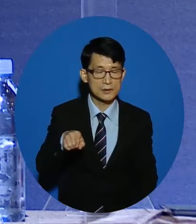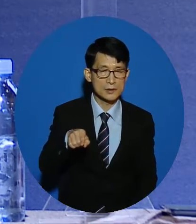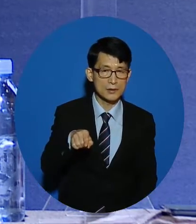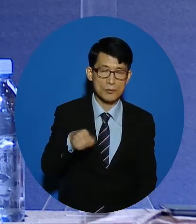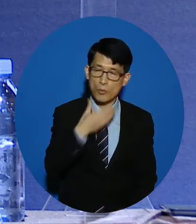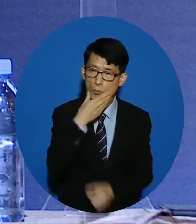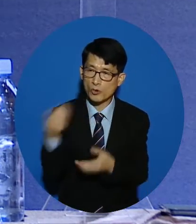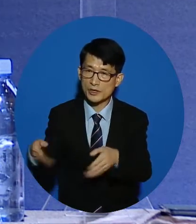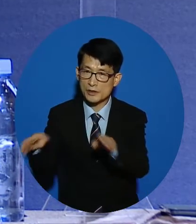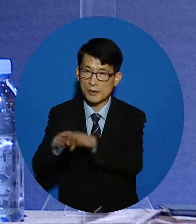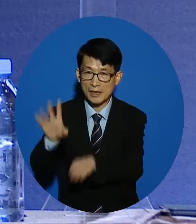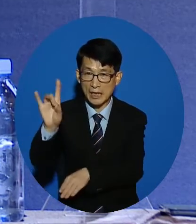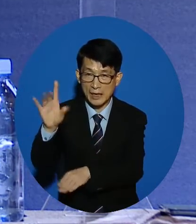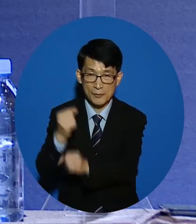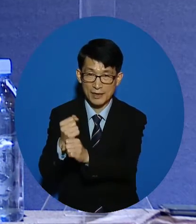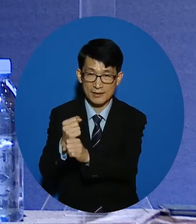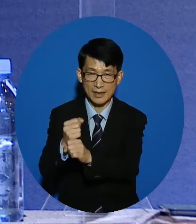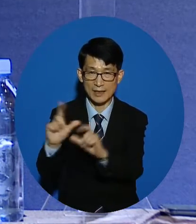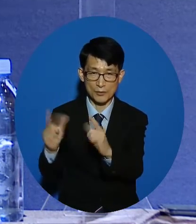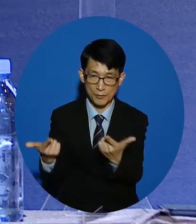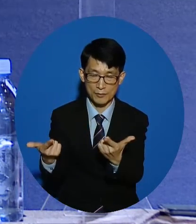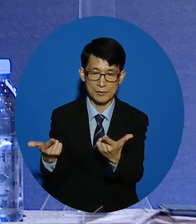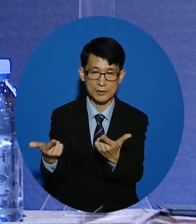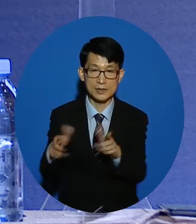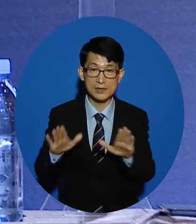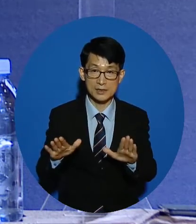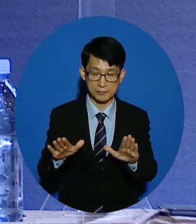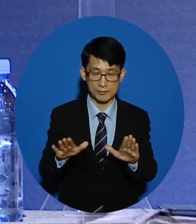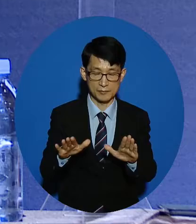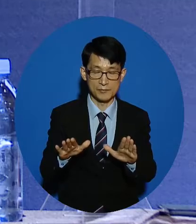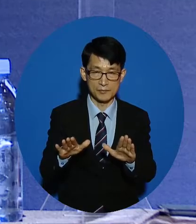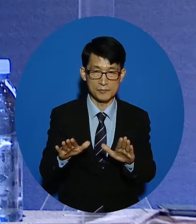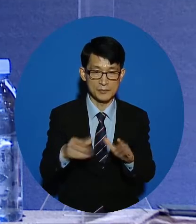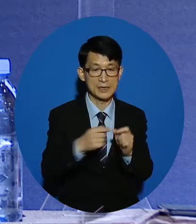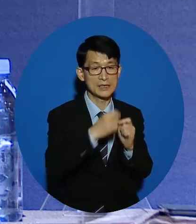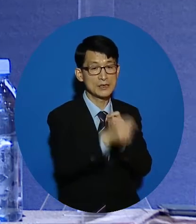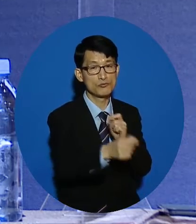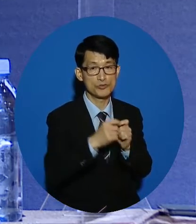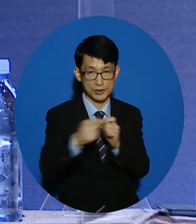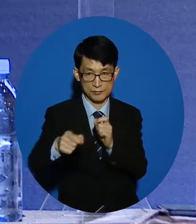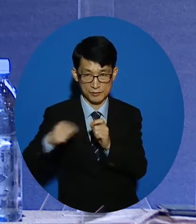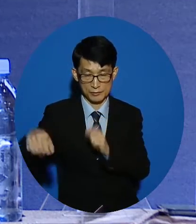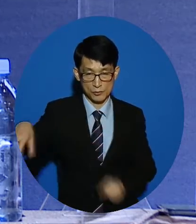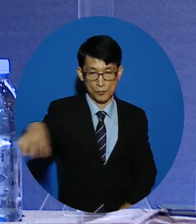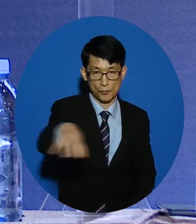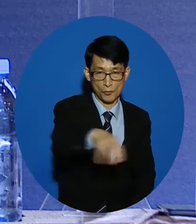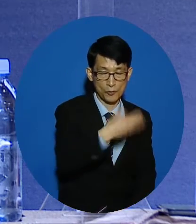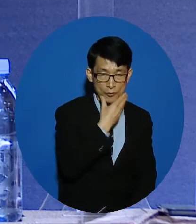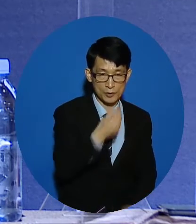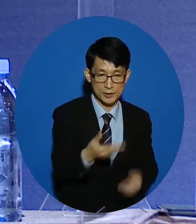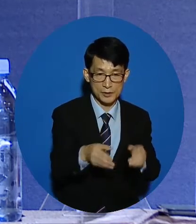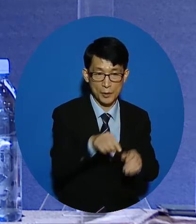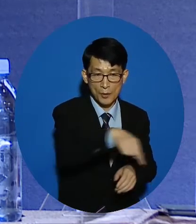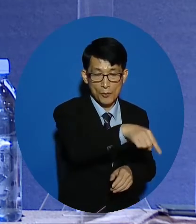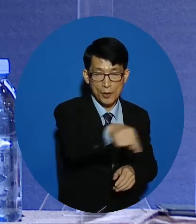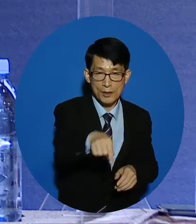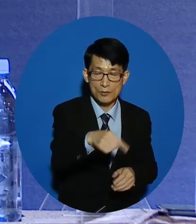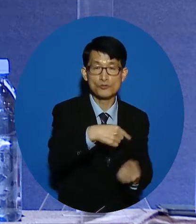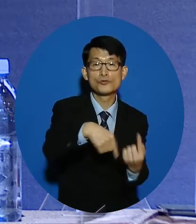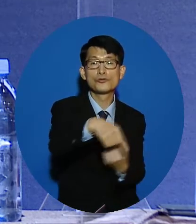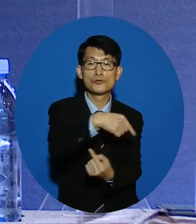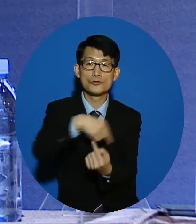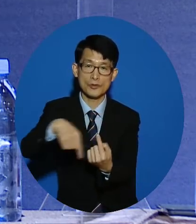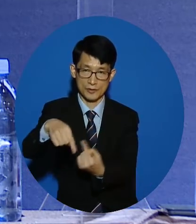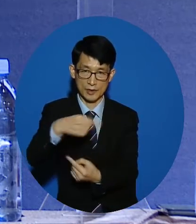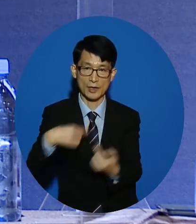단정복지관이 아닌 다른 현재 있는 조직이나 또는 소규모 조직을 준복지관 형태로 활성화시켜보자. 그게 강원도에 맞는